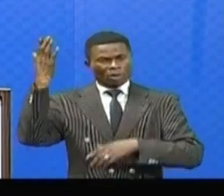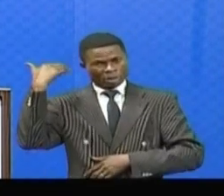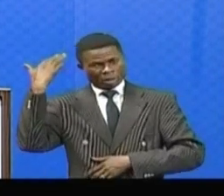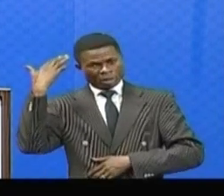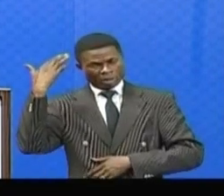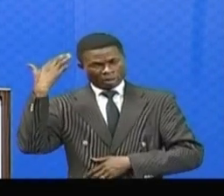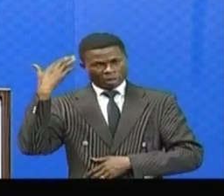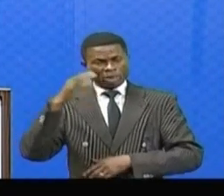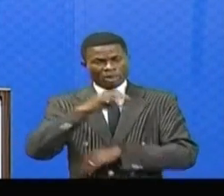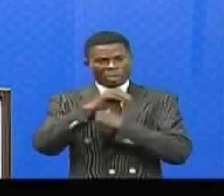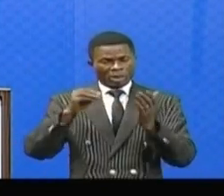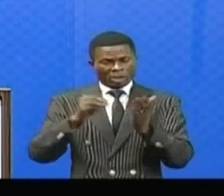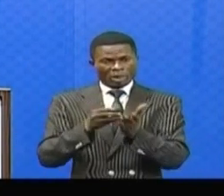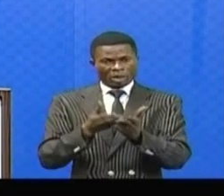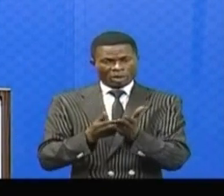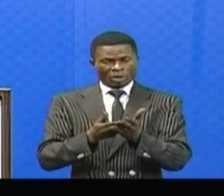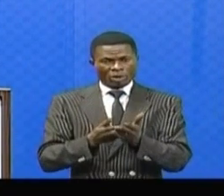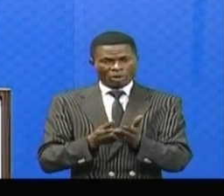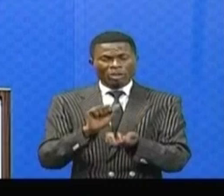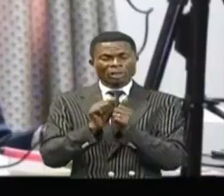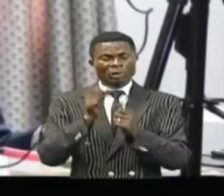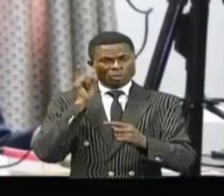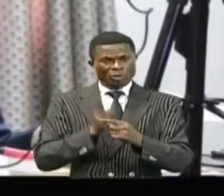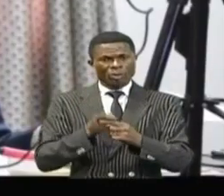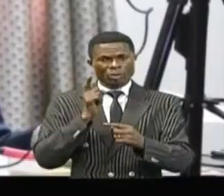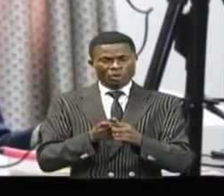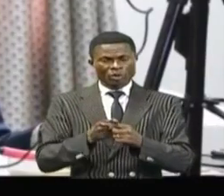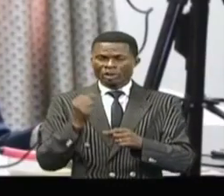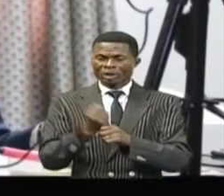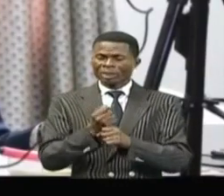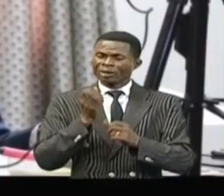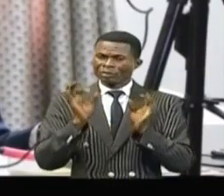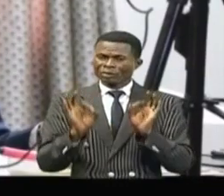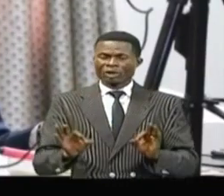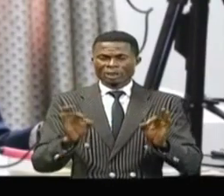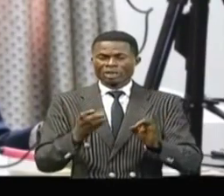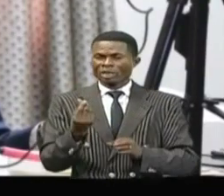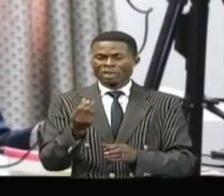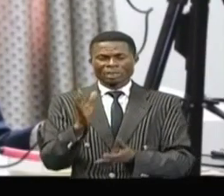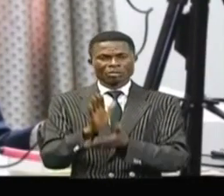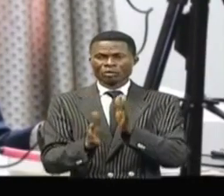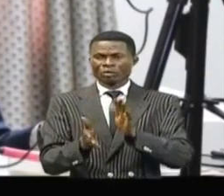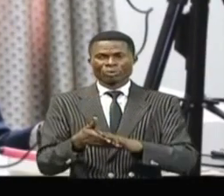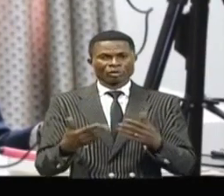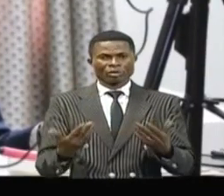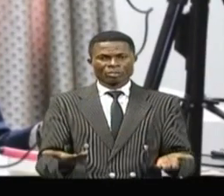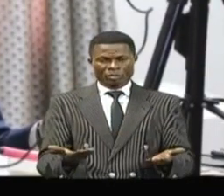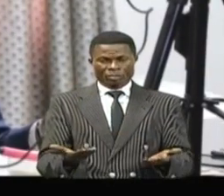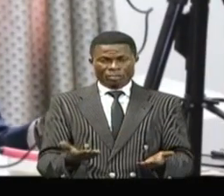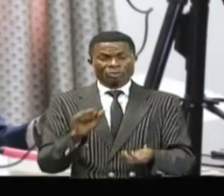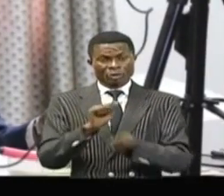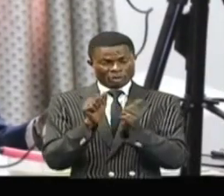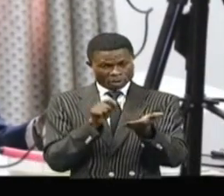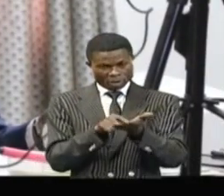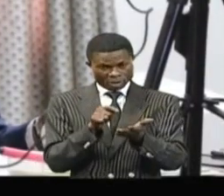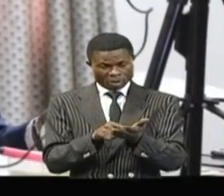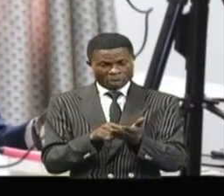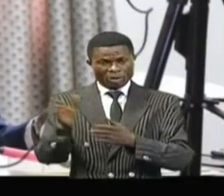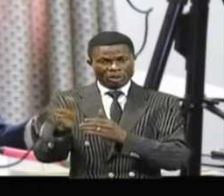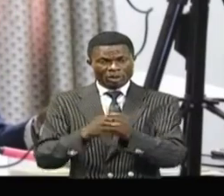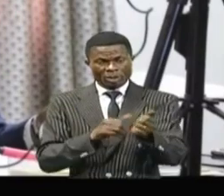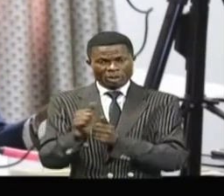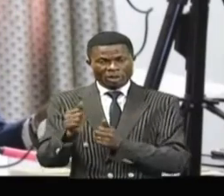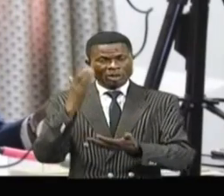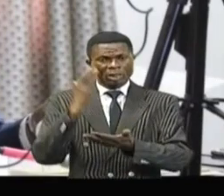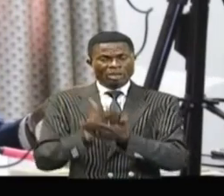ces centres connaissent des sérieuses difficultés de fonctionnement faute de moyens financiers. Cette situation a entraîné la cessation